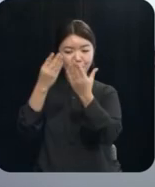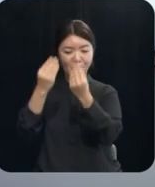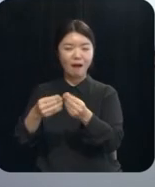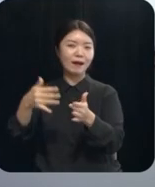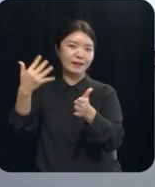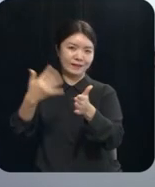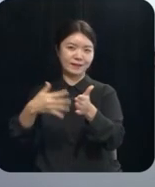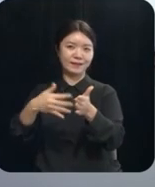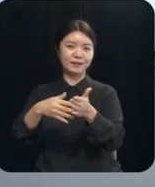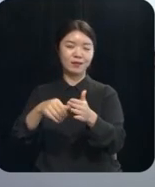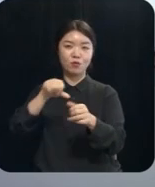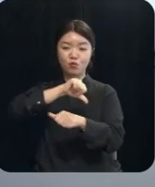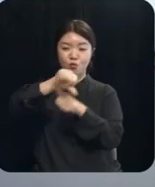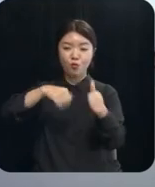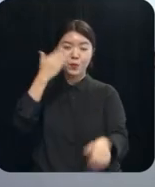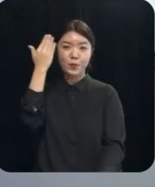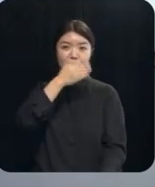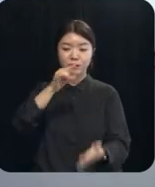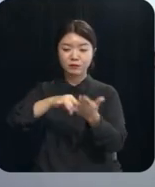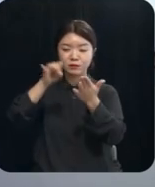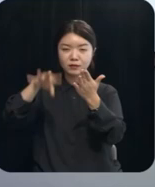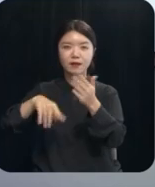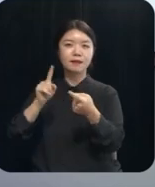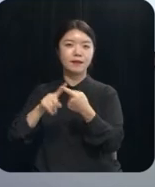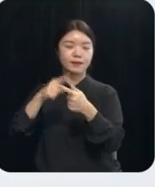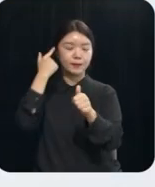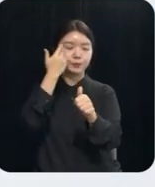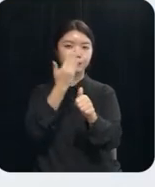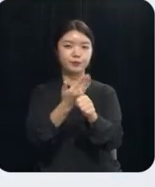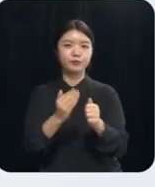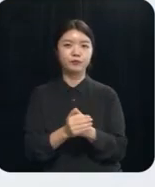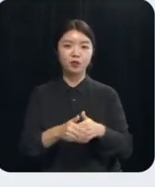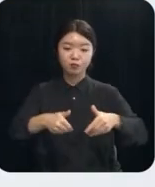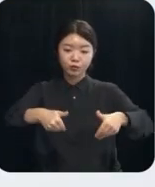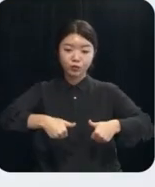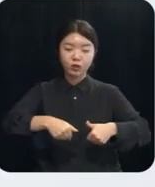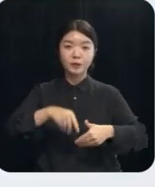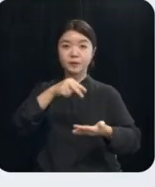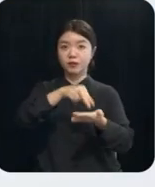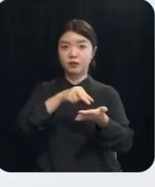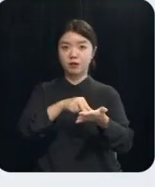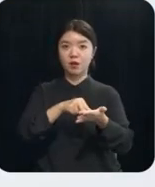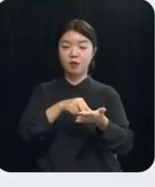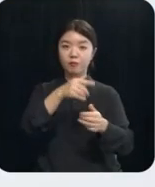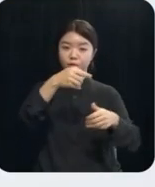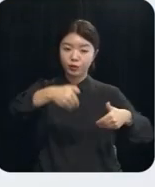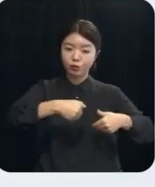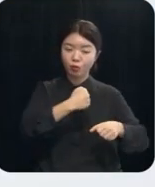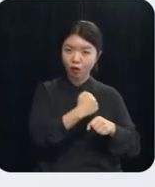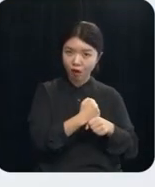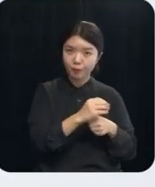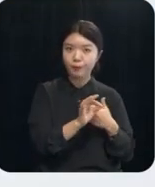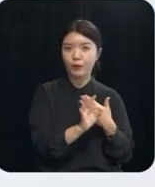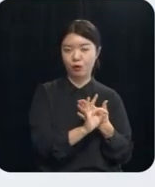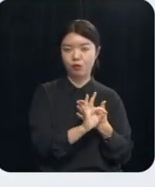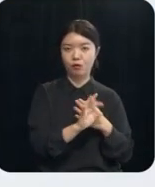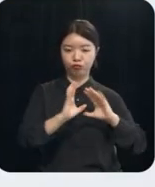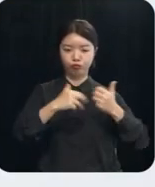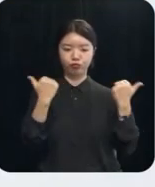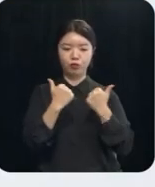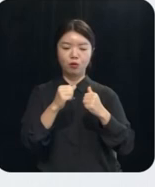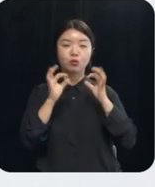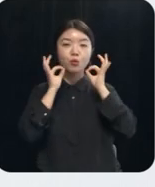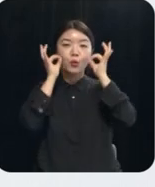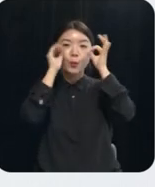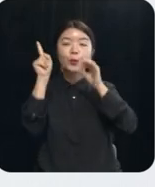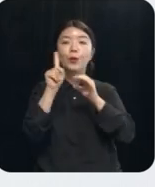환경 분담금과 관련한 질문이 되겠습니다. 필요성의 입장과 함께요. 필요하다면 국회에서 어떤 노력이 있어야